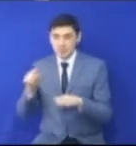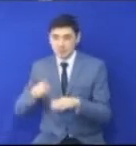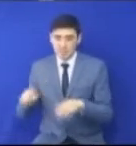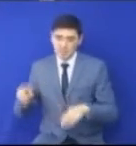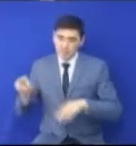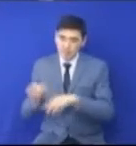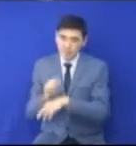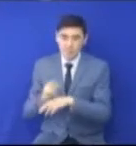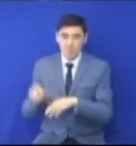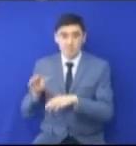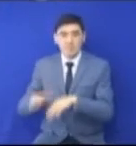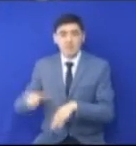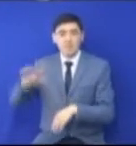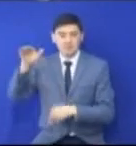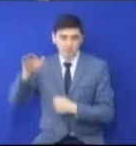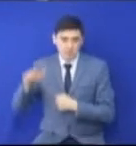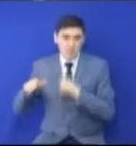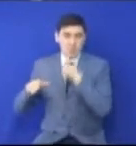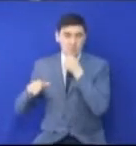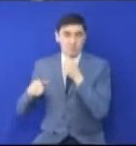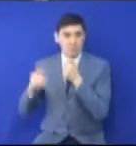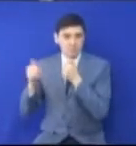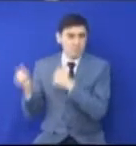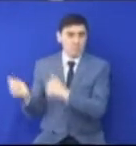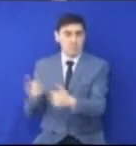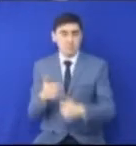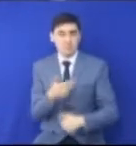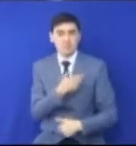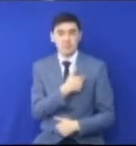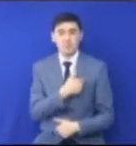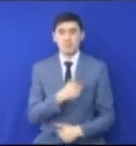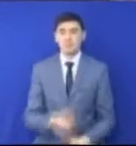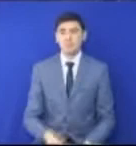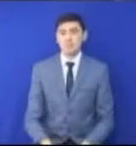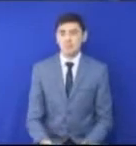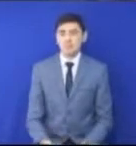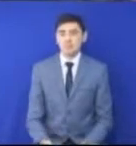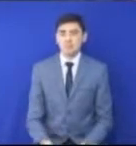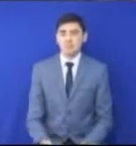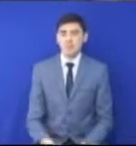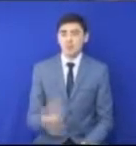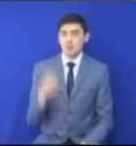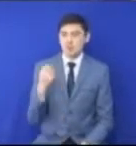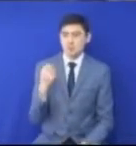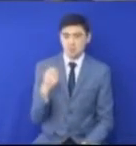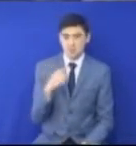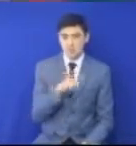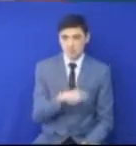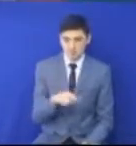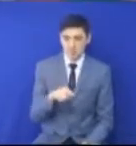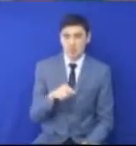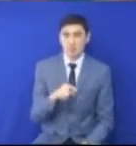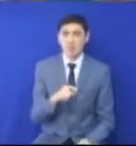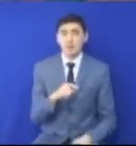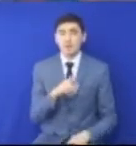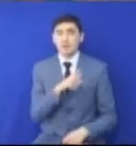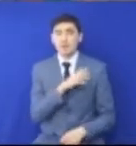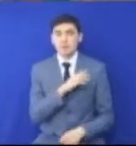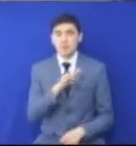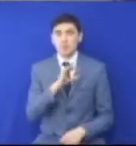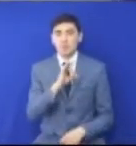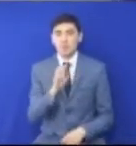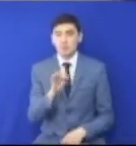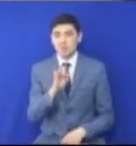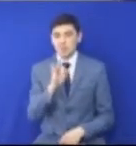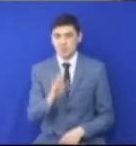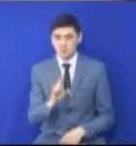бүлдіршіндер бақытты, дендері сау азаматтар болып ер жетсе екен дейміз. Кездесу барысында жедел қимылдайтын арнайы жасақтың сарбаздары